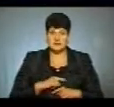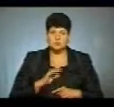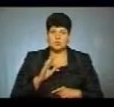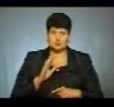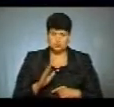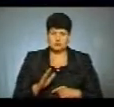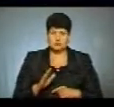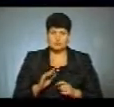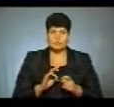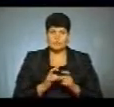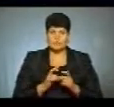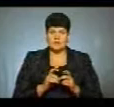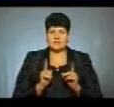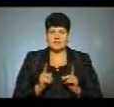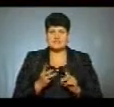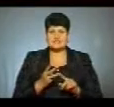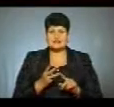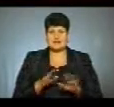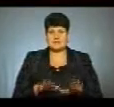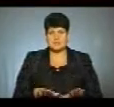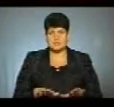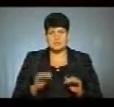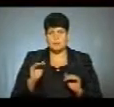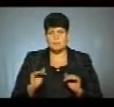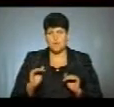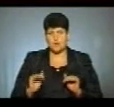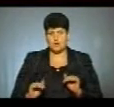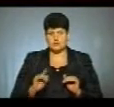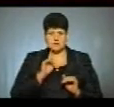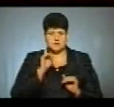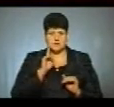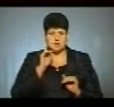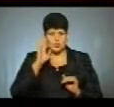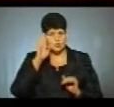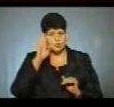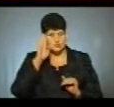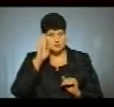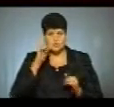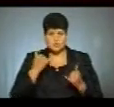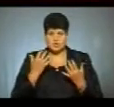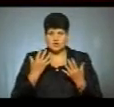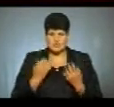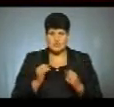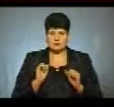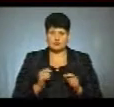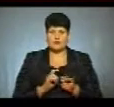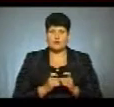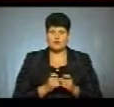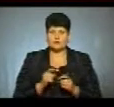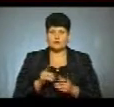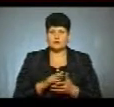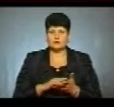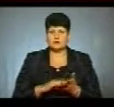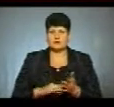будуть боротьба лише за третє місце. У молодших юнаків, які на сьогоднішній день будуть боротися, у них буде